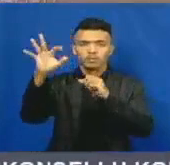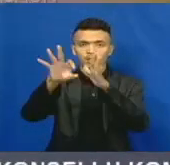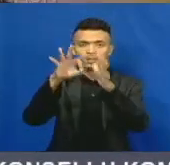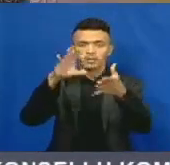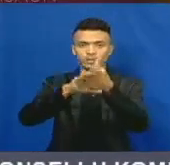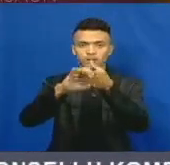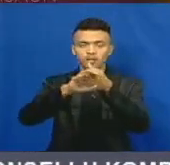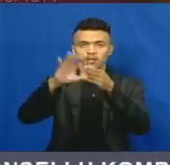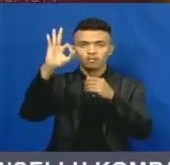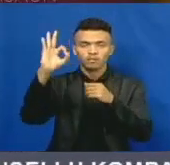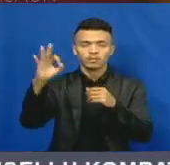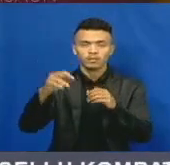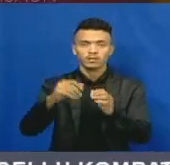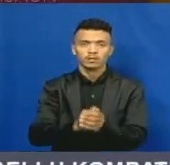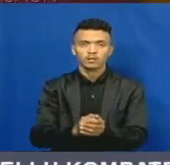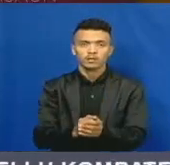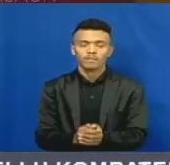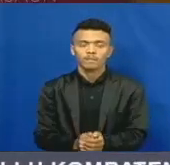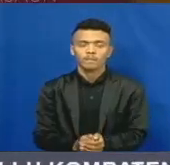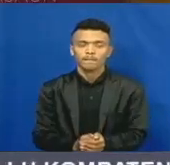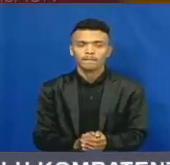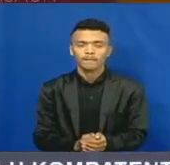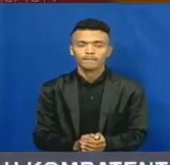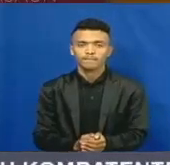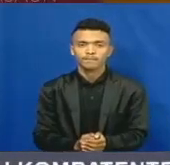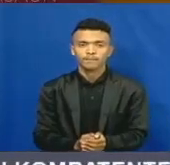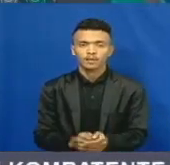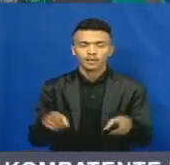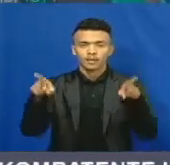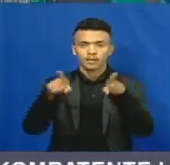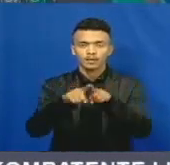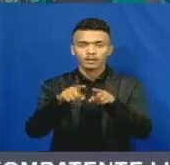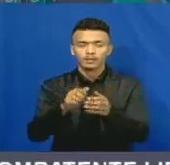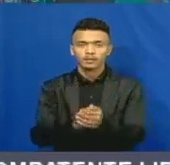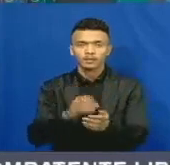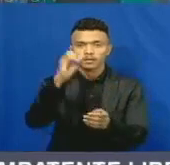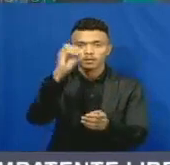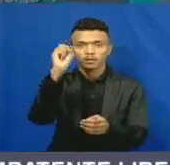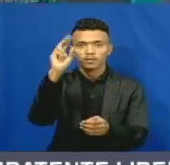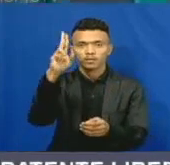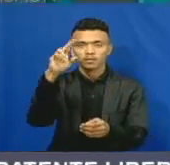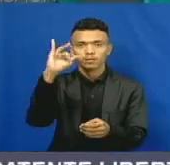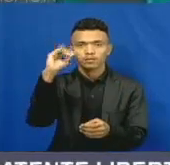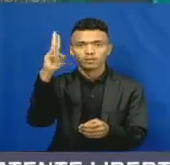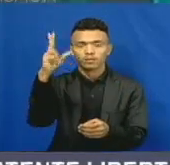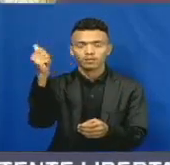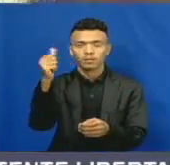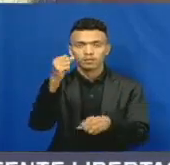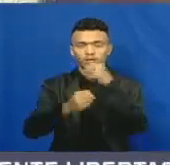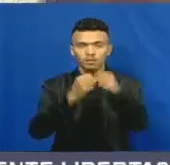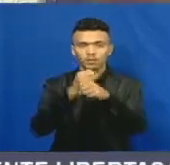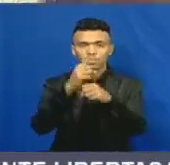Fretelin liuhusi saudoso Juanda Rosa Osorua nudar delegado Osorua. Yatinen reunida